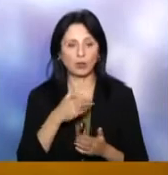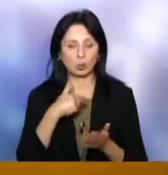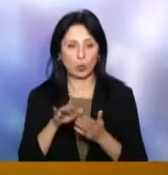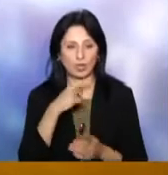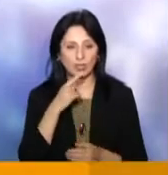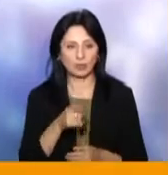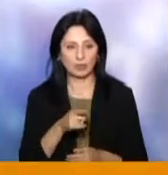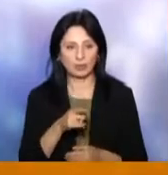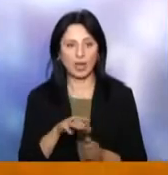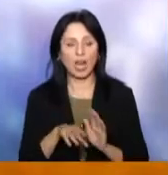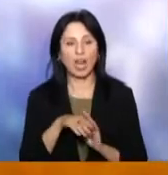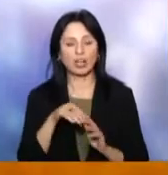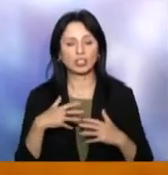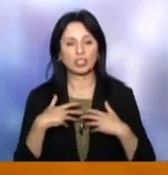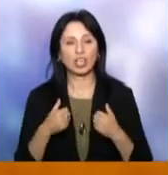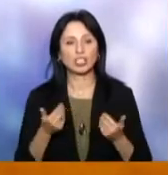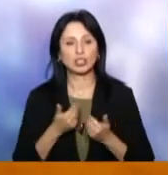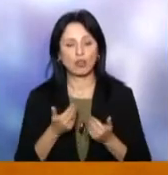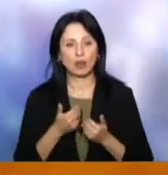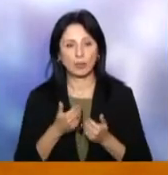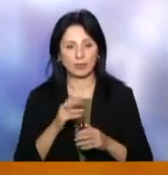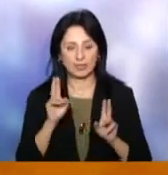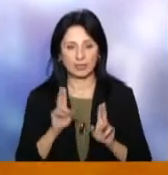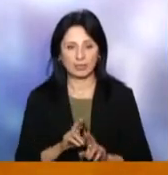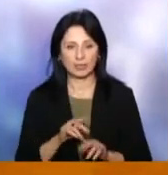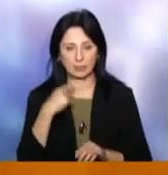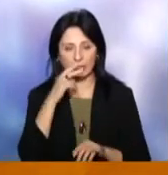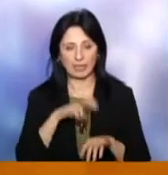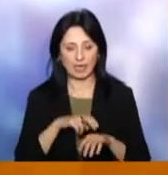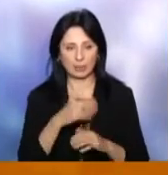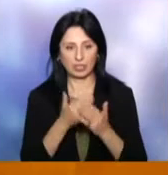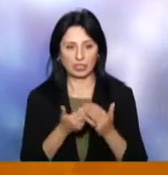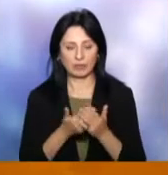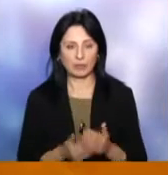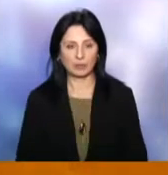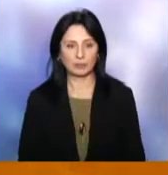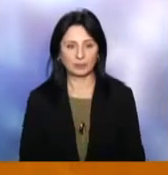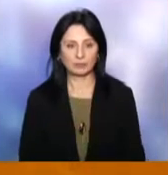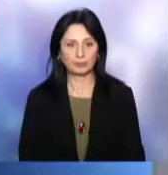უარის თმით. აირჩიე ჯანსაღი ცხოვრების წესი პირადი ექიმის რჩევით.